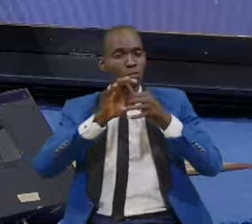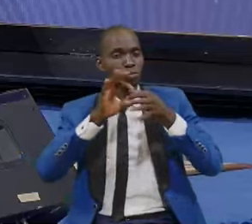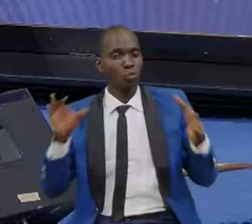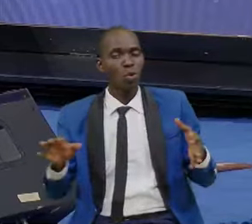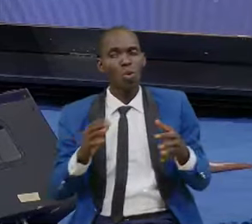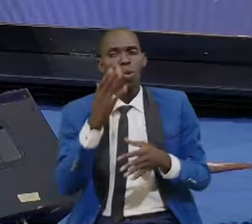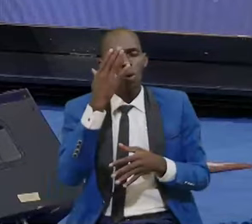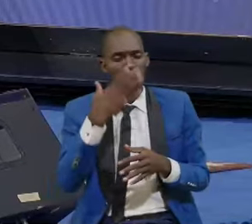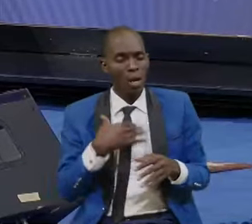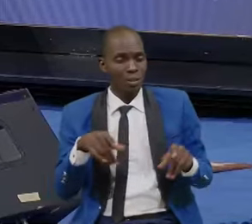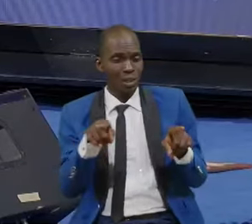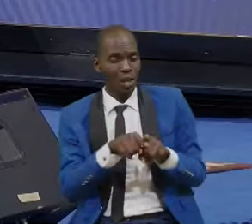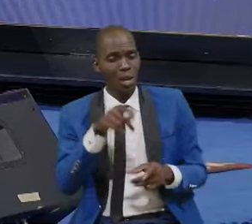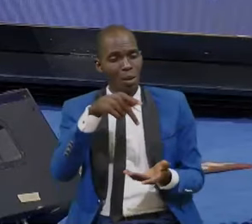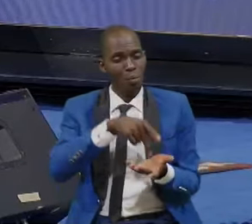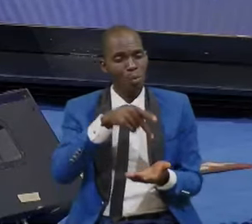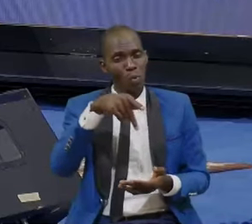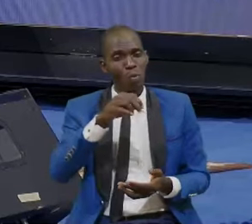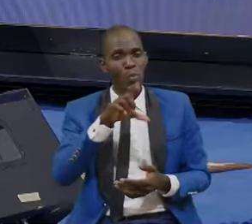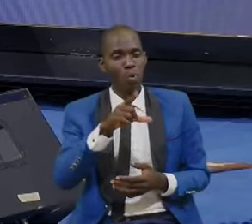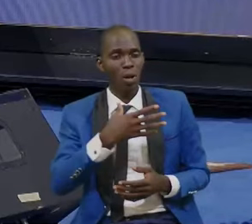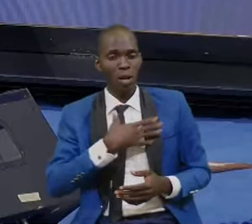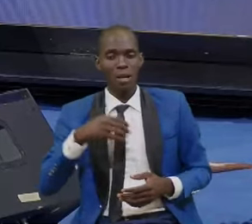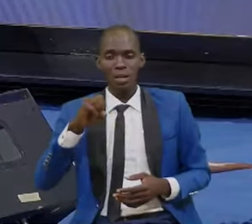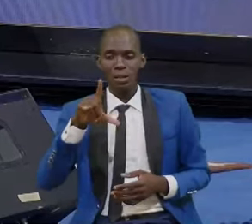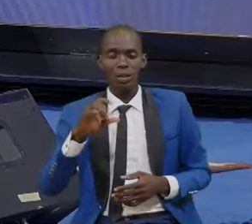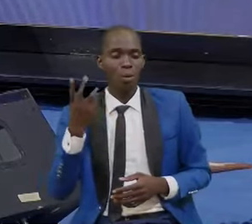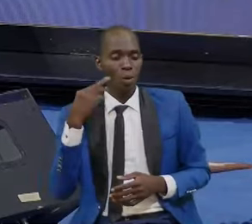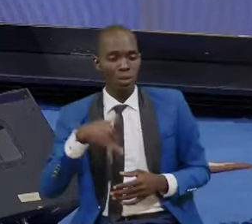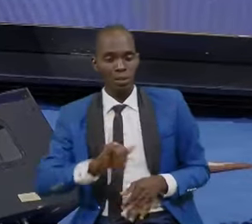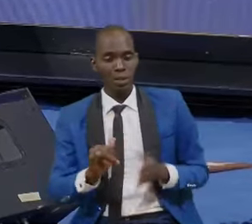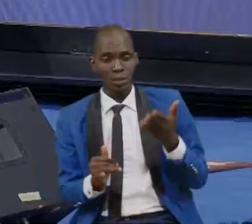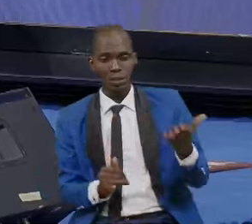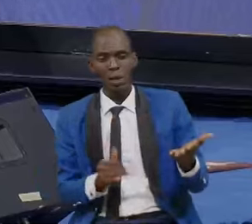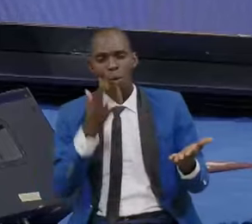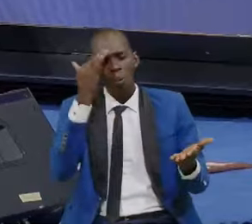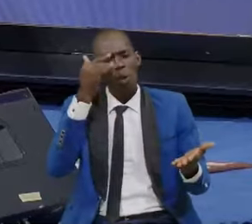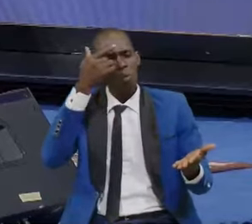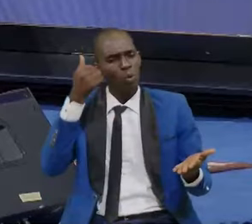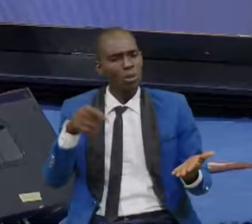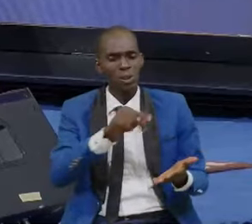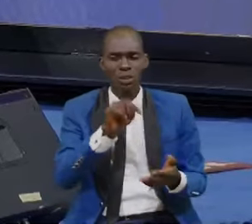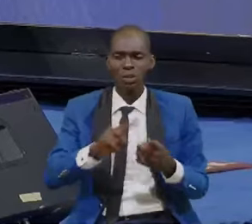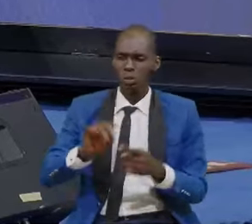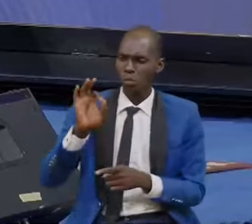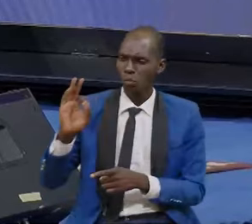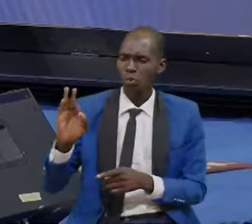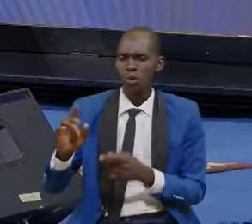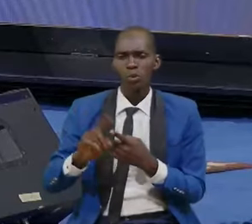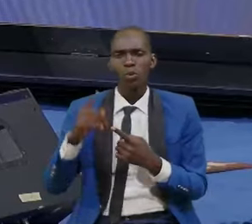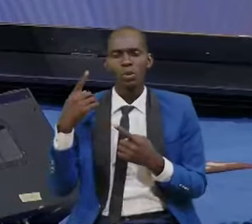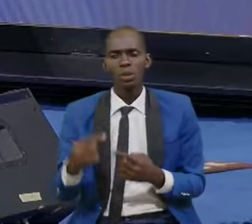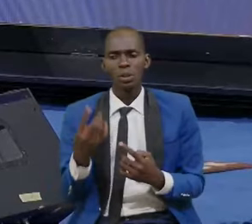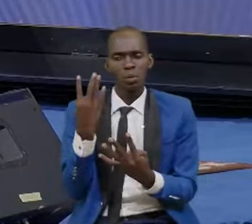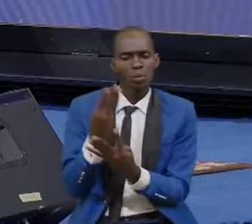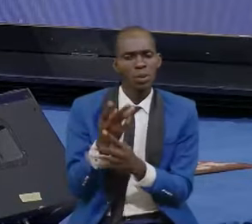Paul et Silas étaient encore là, parce qu'ils devaient donner le salut, la parole du salut, le message du salut au geôlier